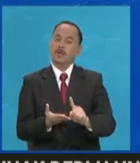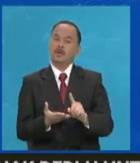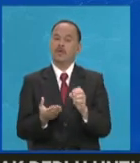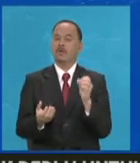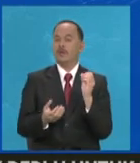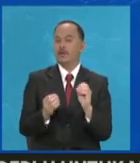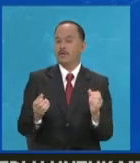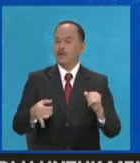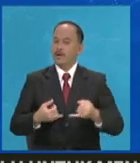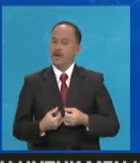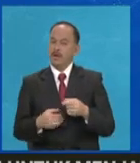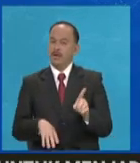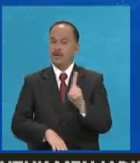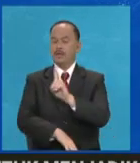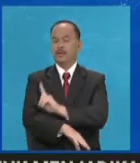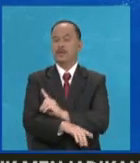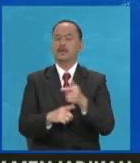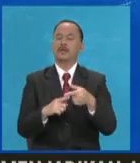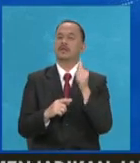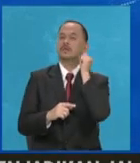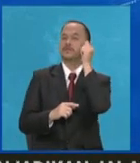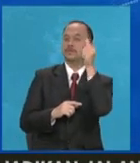selama tiga hari sehingga esok